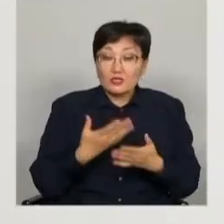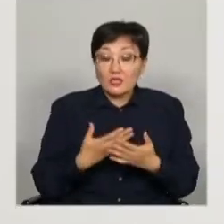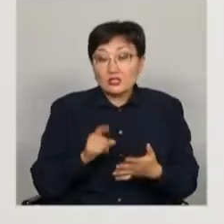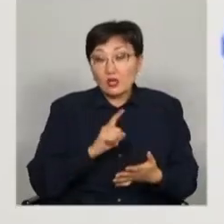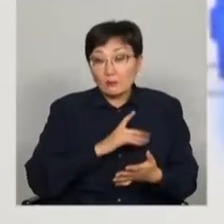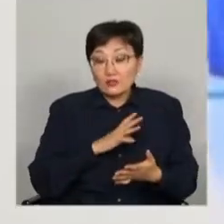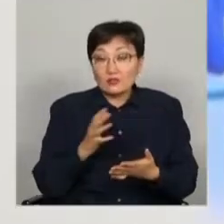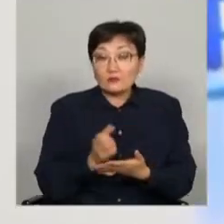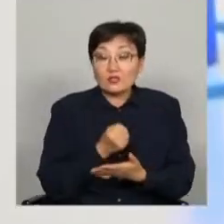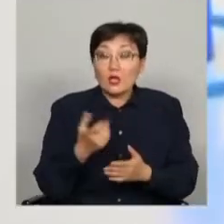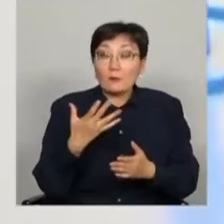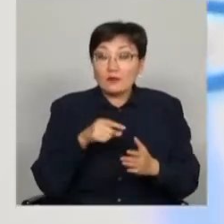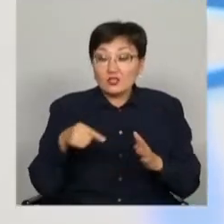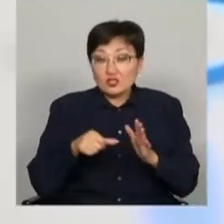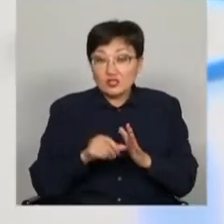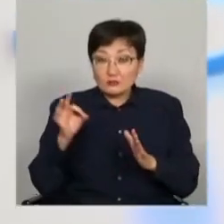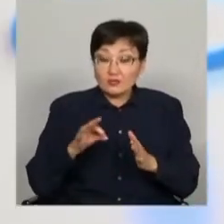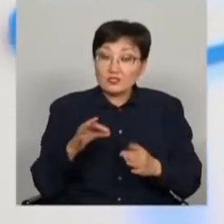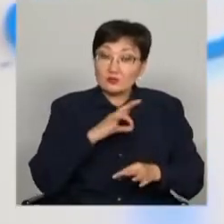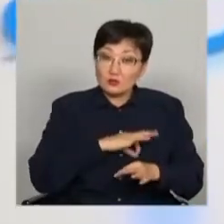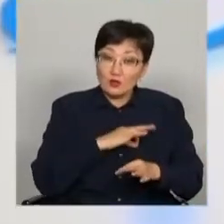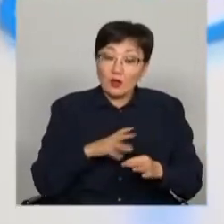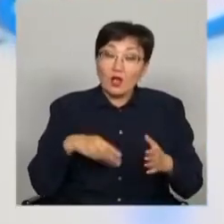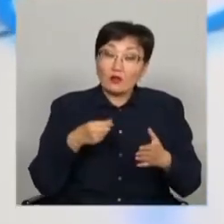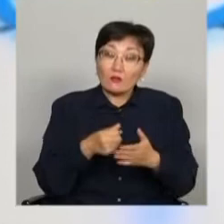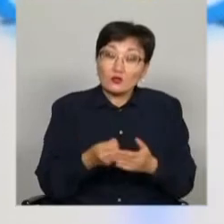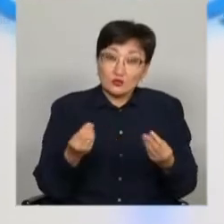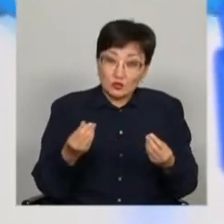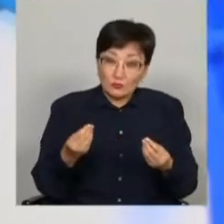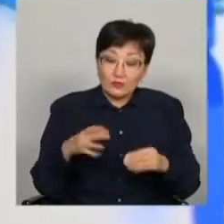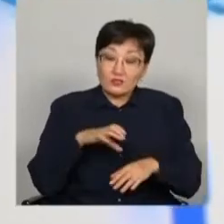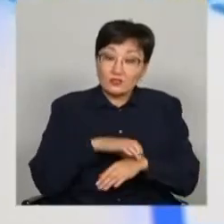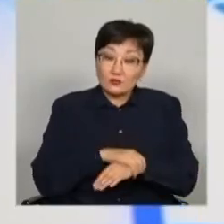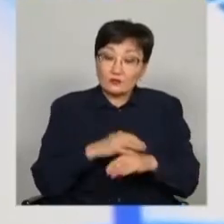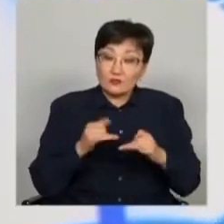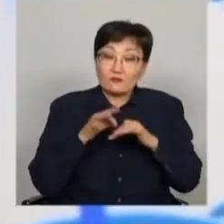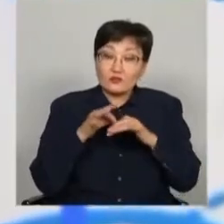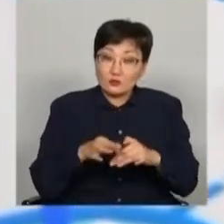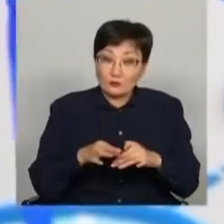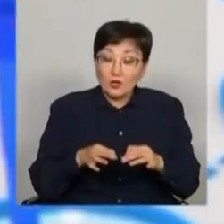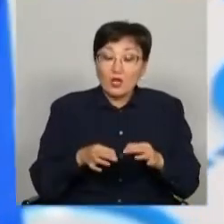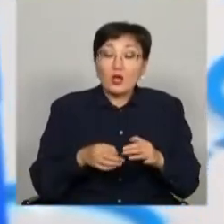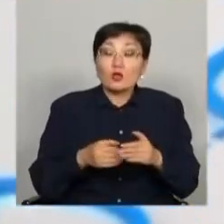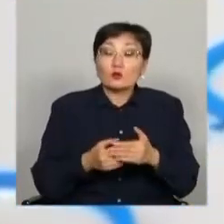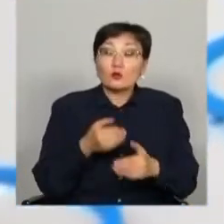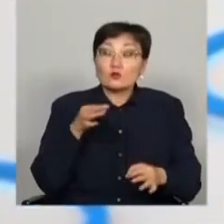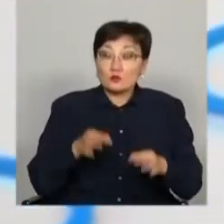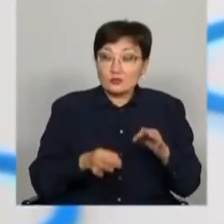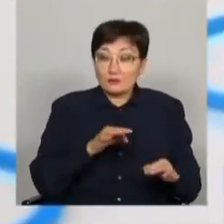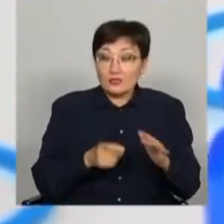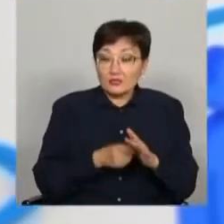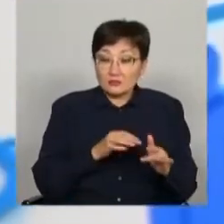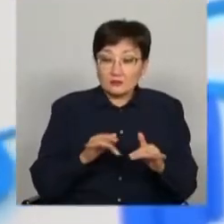были получить 5-6% дохода от вложенной суммы. По факту сейчас ведется досудебное расследование.